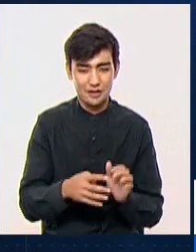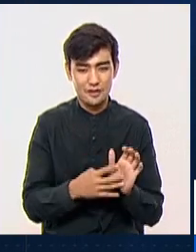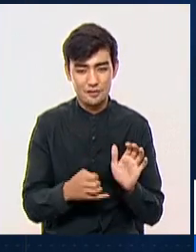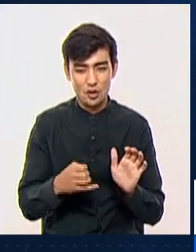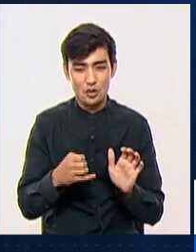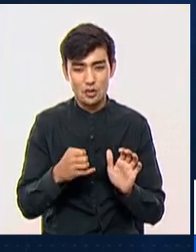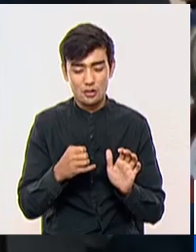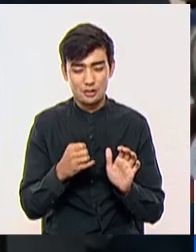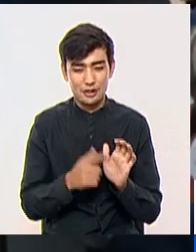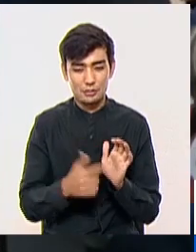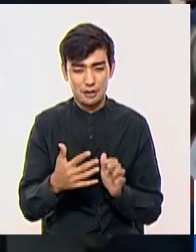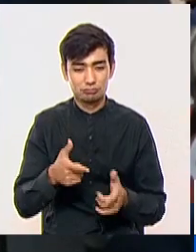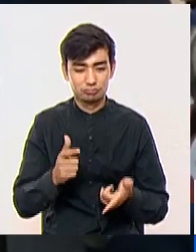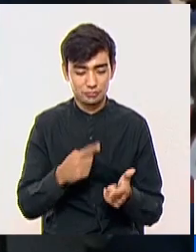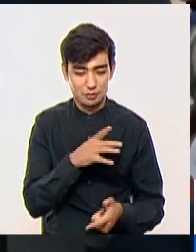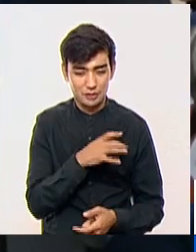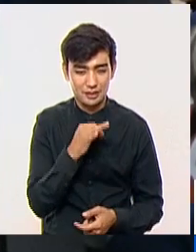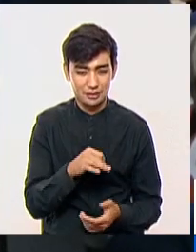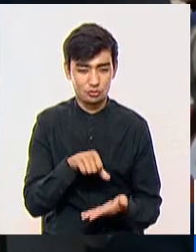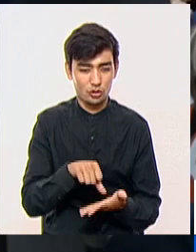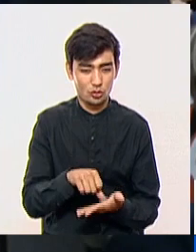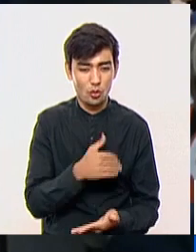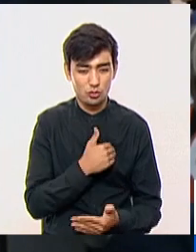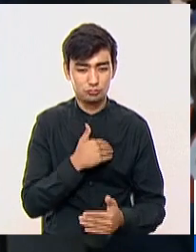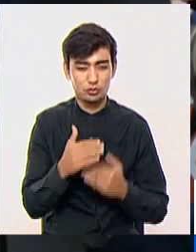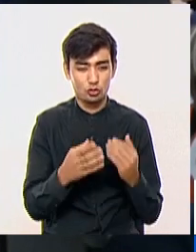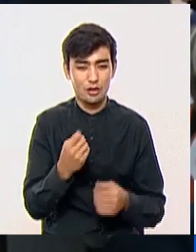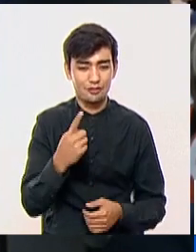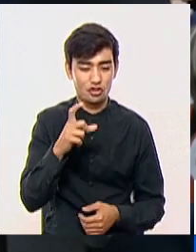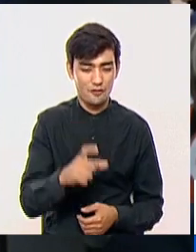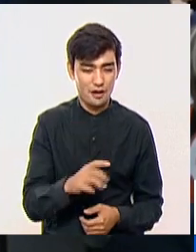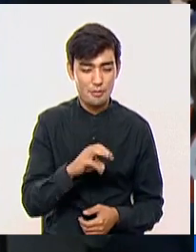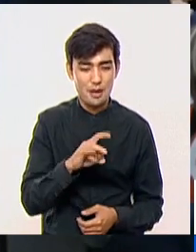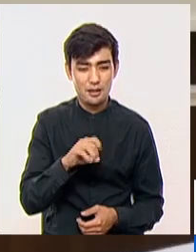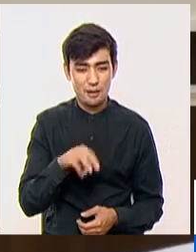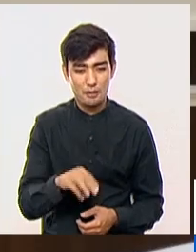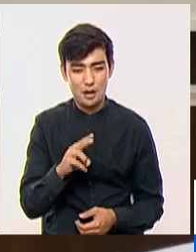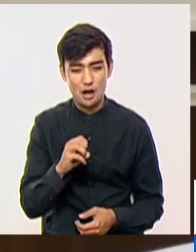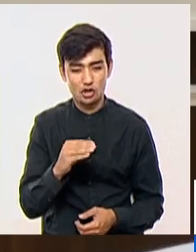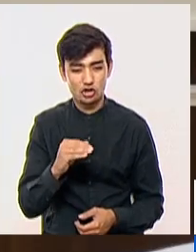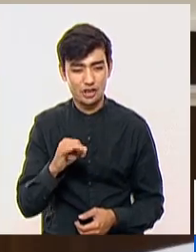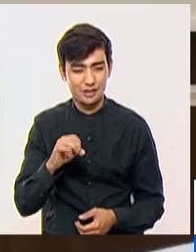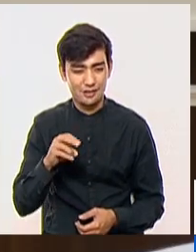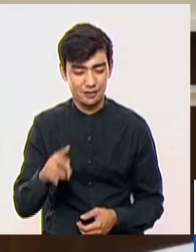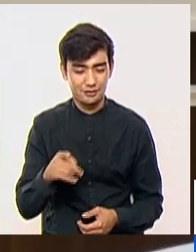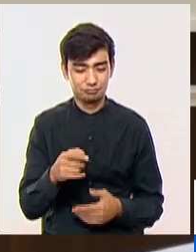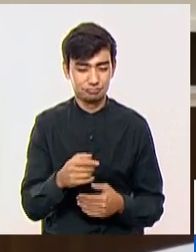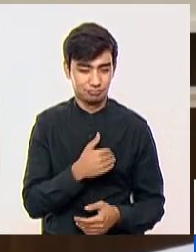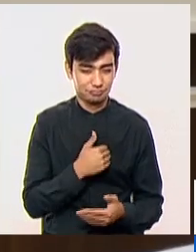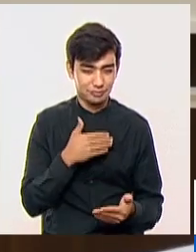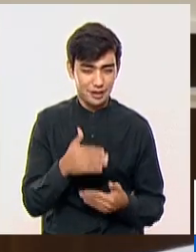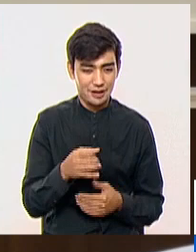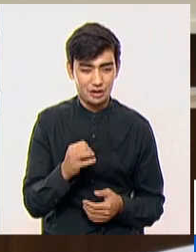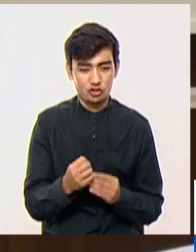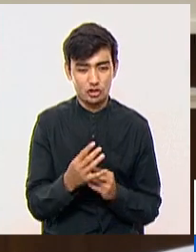119975-і нақтыланып отыр. Саяси додада бақ сынауға мүмкіндік алған тағы бір кандидат Мирам Қажыкен. Қажыкен мырзаны қолдап